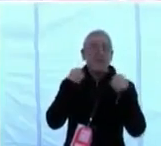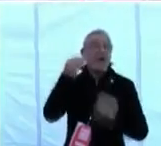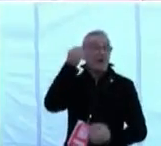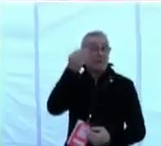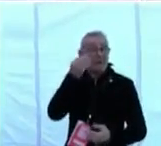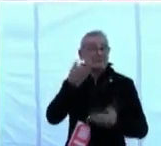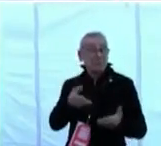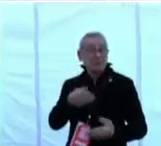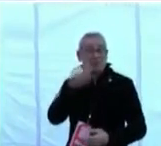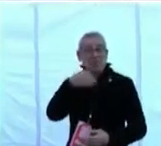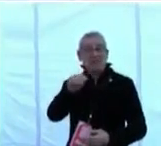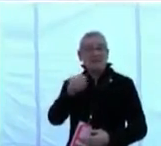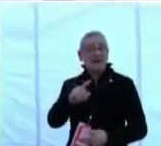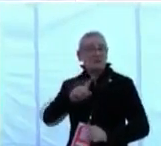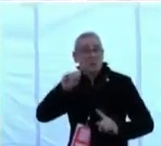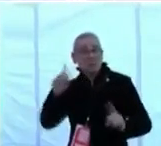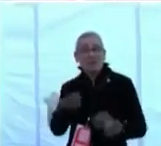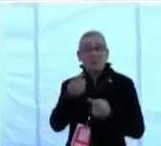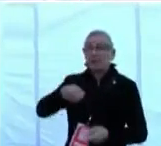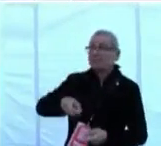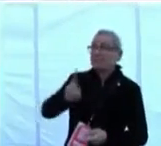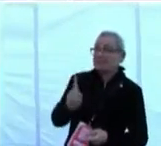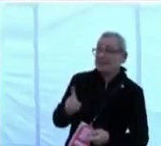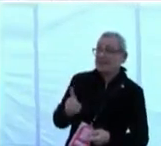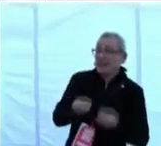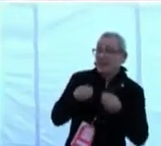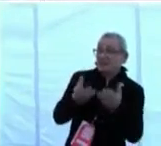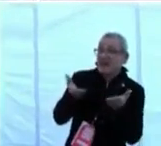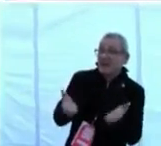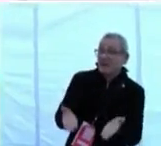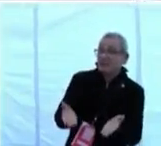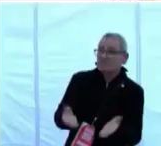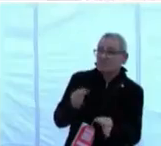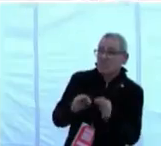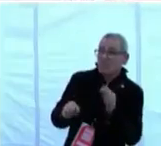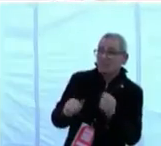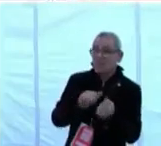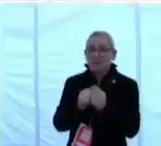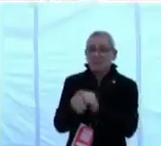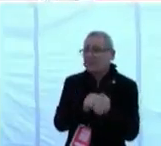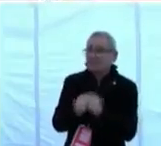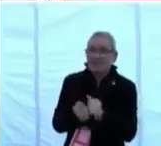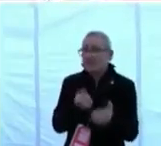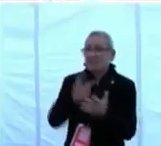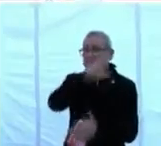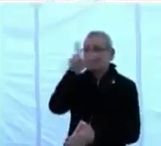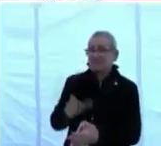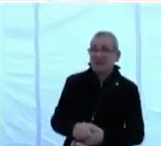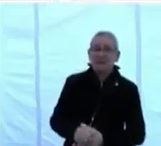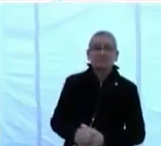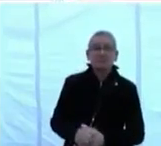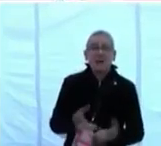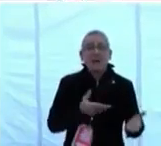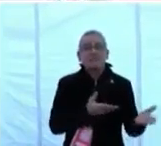dire, confrontati sui temi non più tardi della settimana scorsa con tutte le emozioni. Quindi davvero sarebbe un